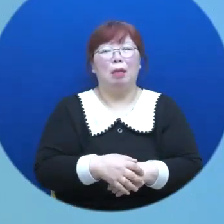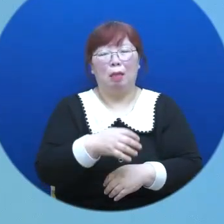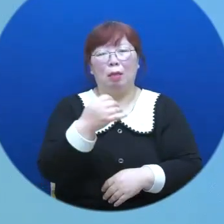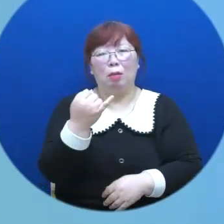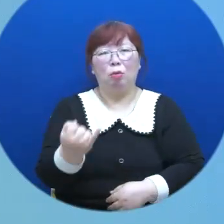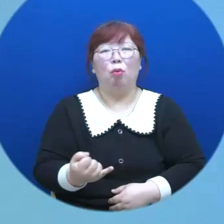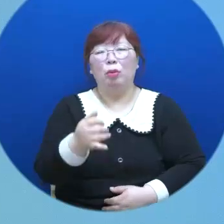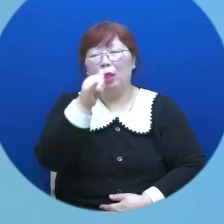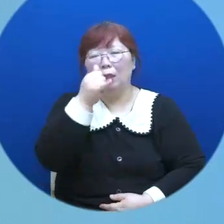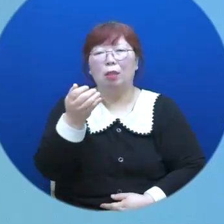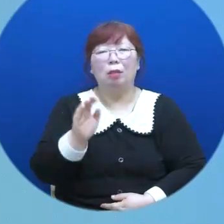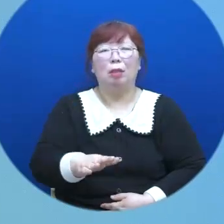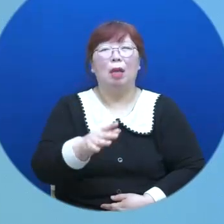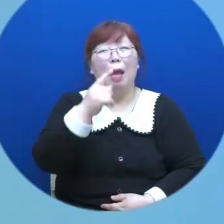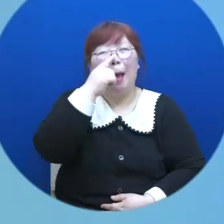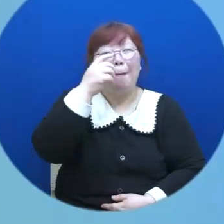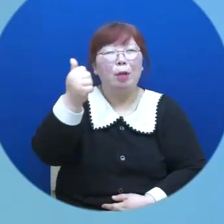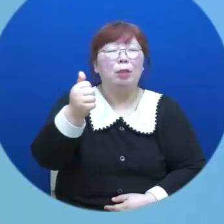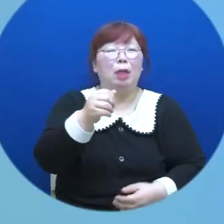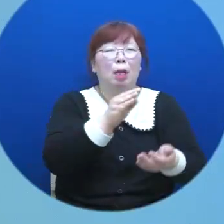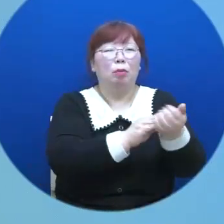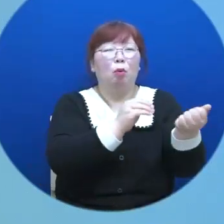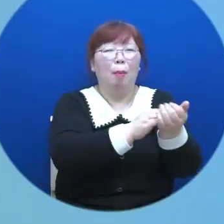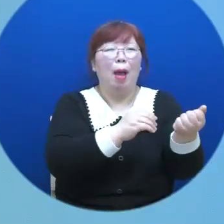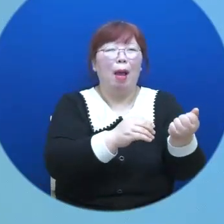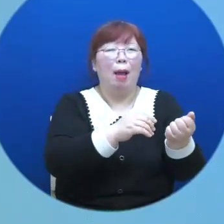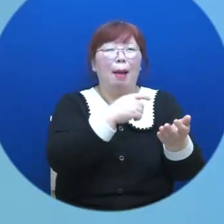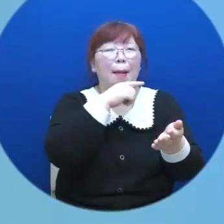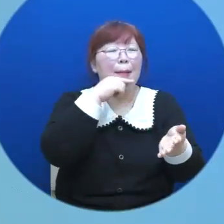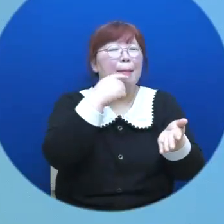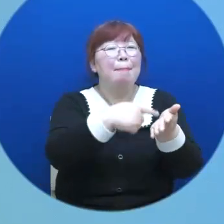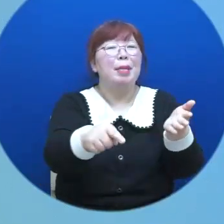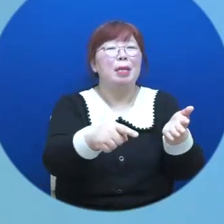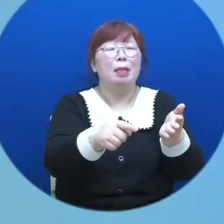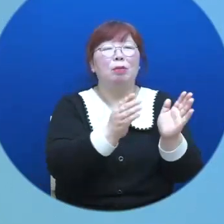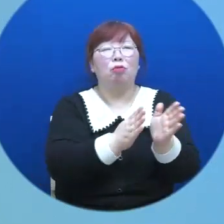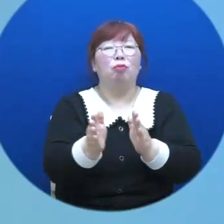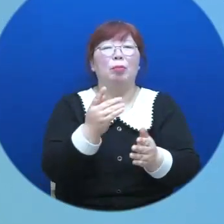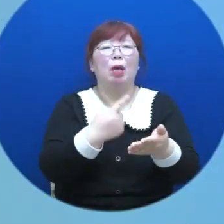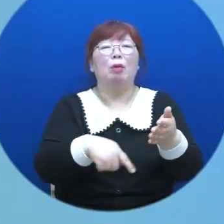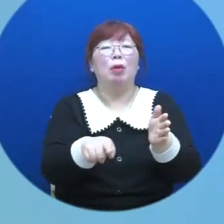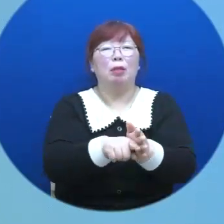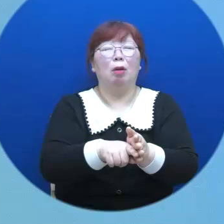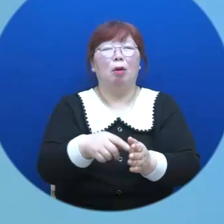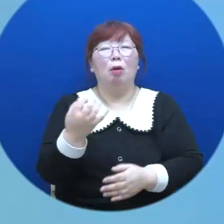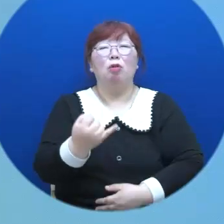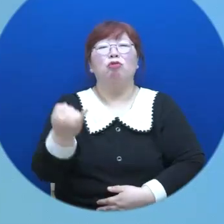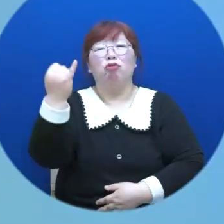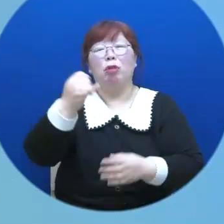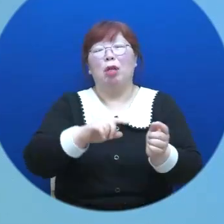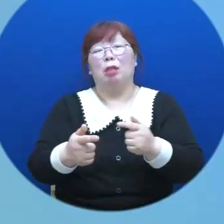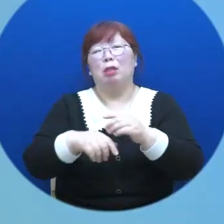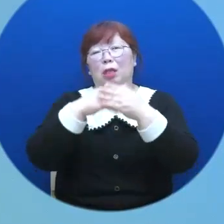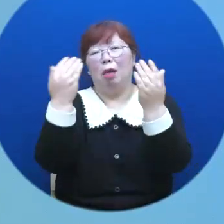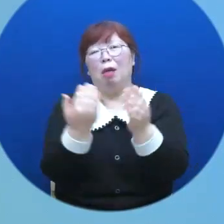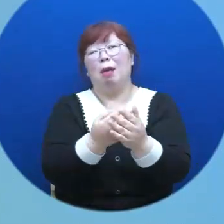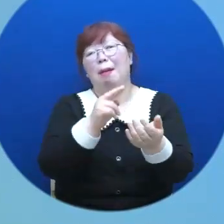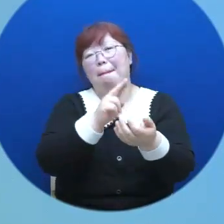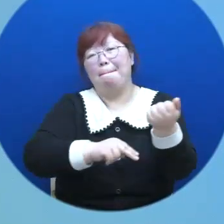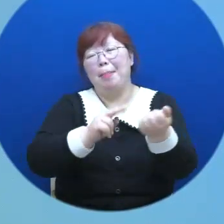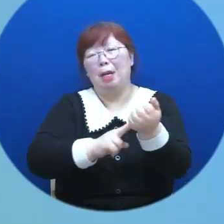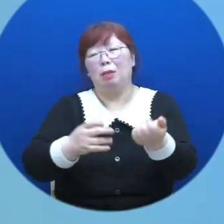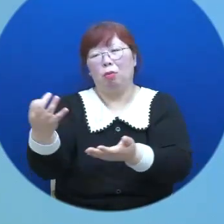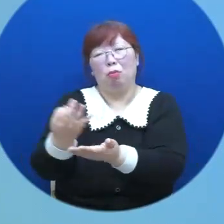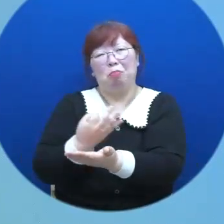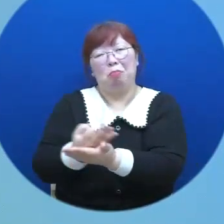있었는데 아버지가 도박 빚을 마련하기 위하여 식모로 다 팔아버리고 돈 받아. 그걸 가지고 도박 빚에